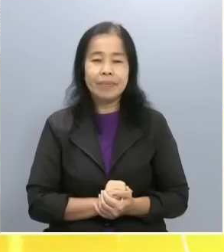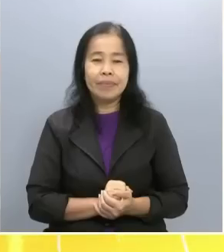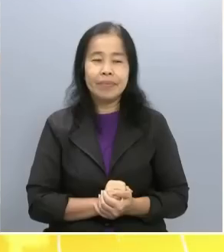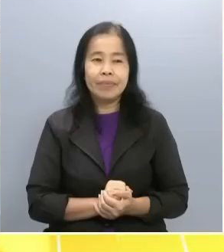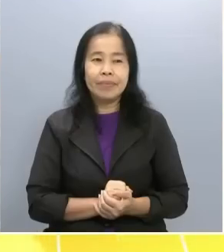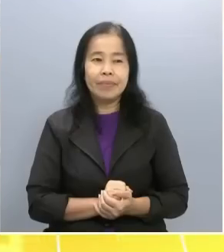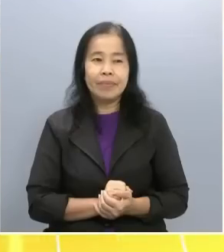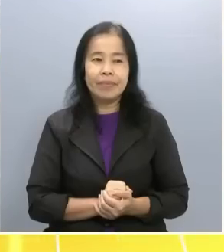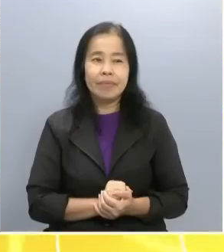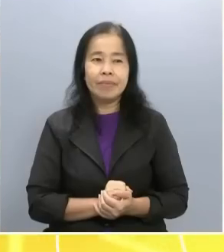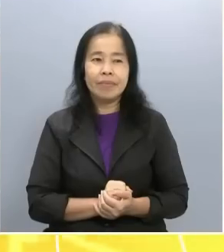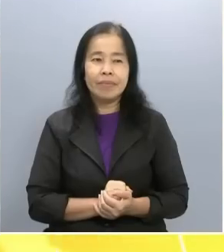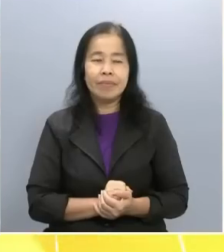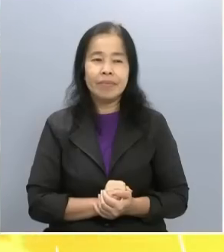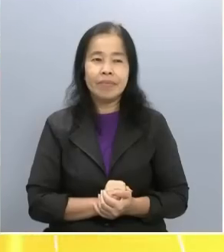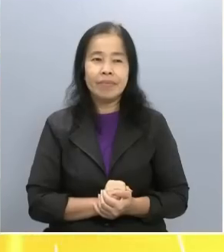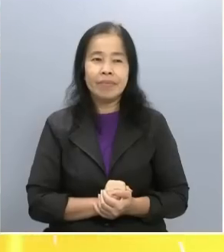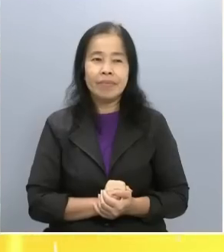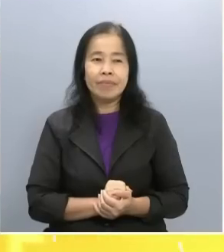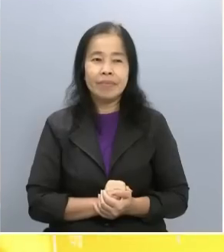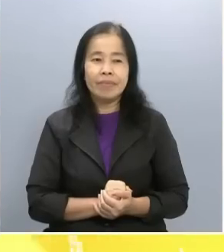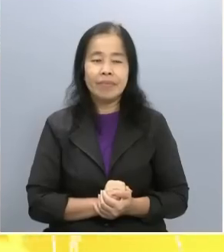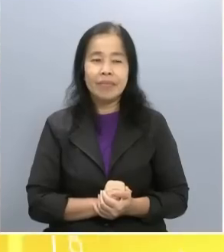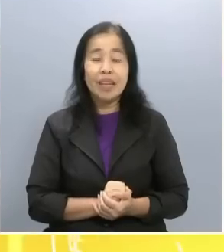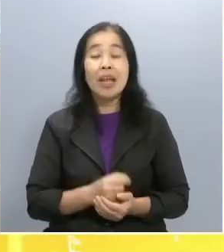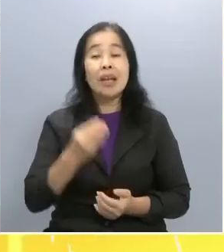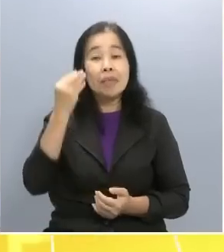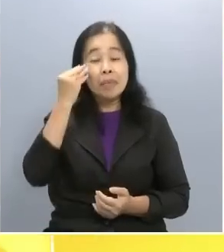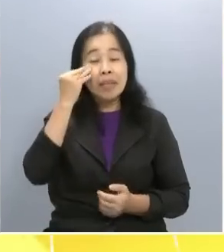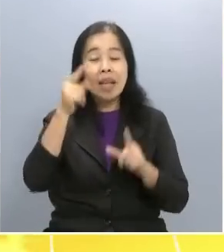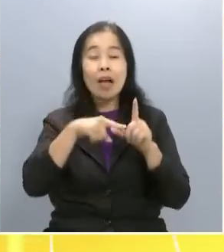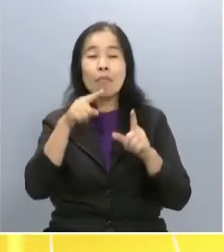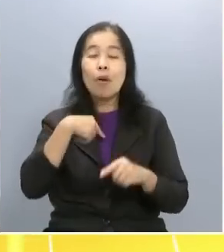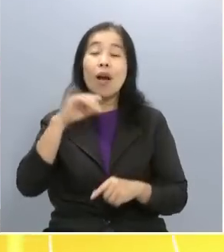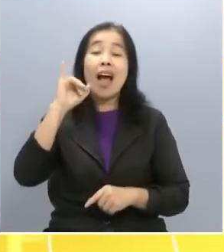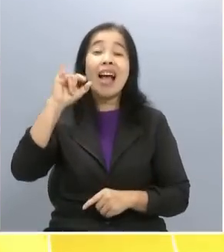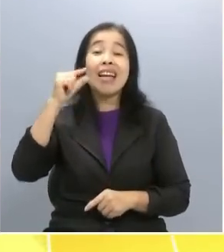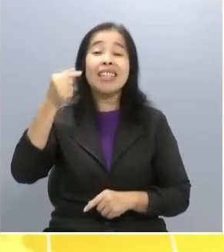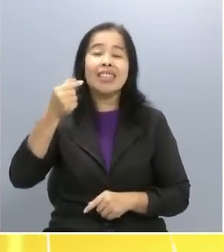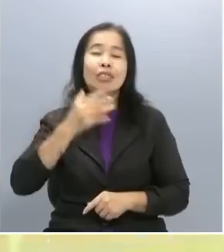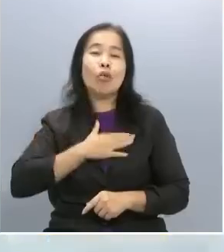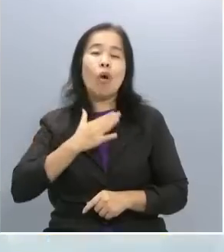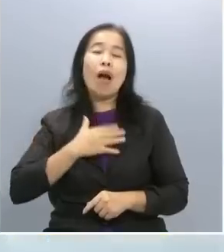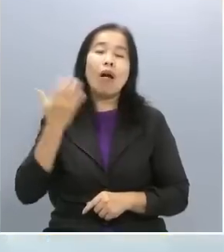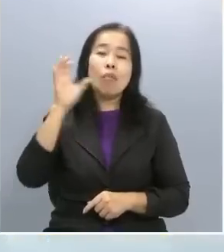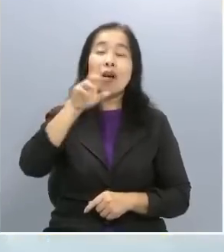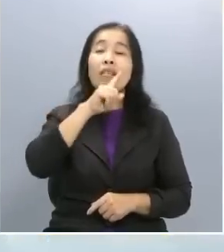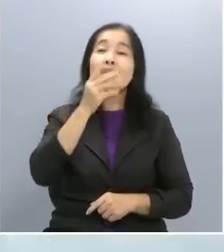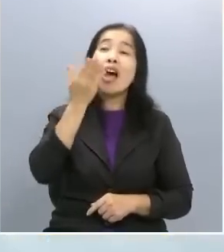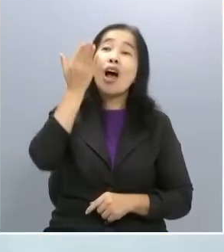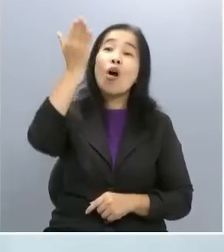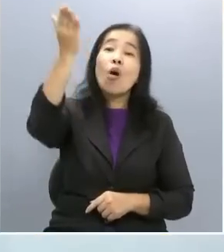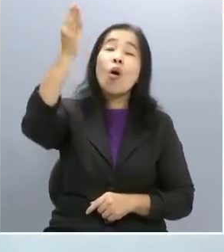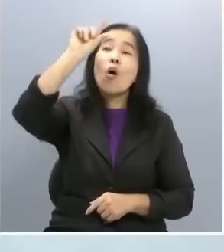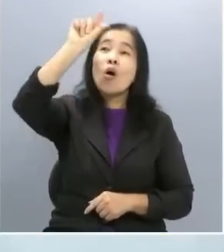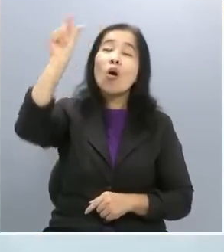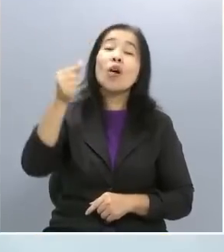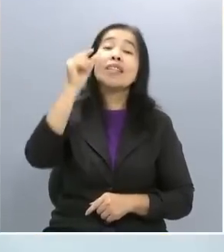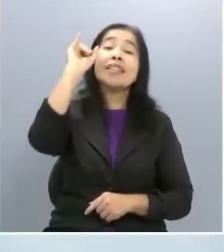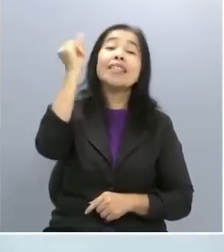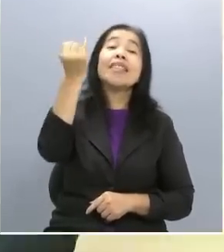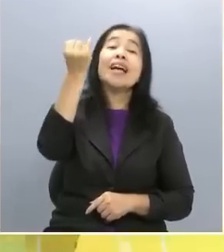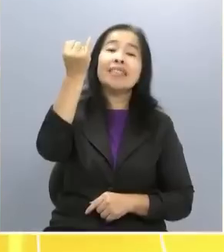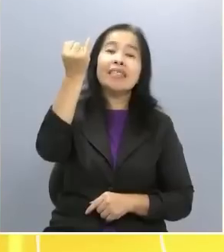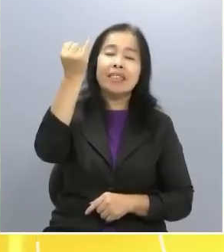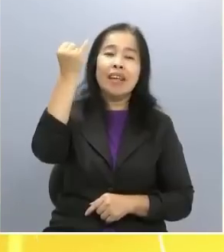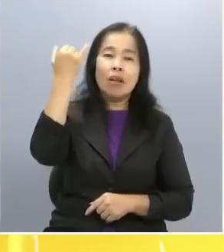์ไปดูย้อนหลังได้แต่ว่าคุณพิธาเขียนว่ายังไง กลับไปโพสต์ไอจีค่ะบอกว่าถ้าขอจันทร์ได้คืนน ี้ ท ุ กท่าน